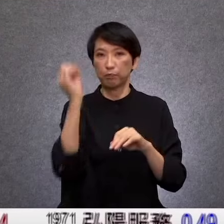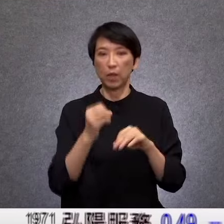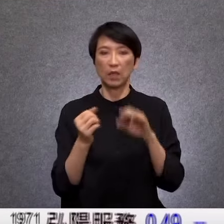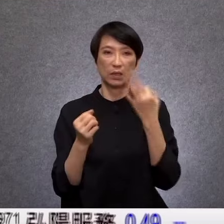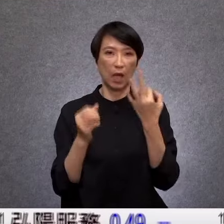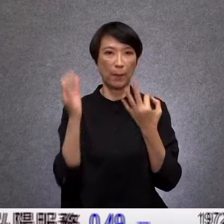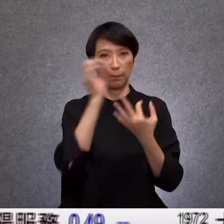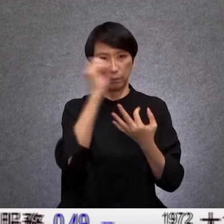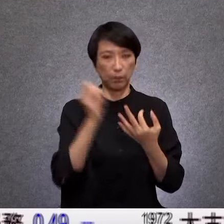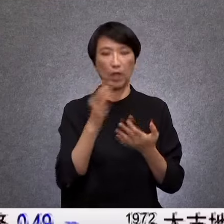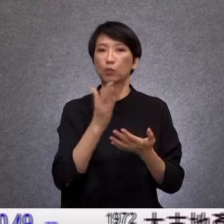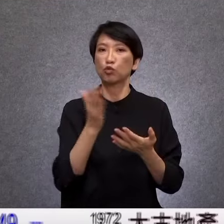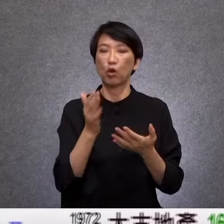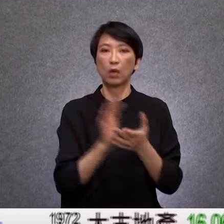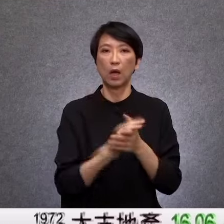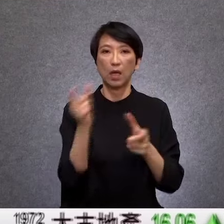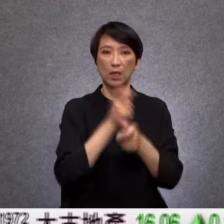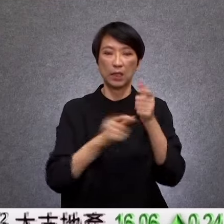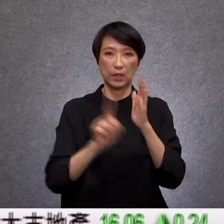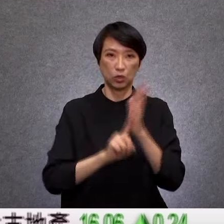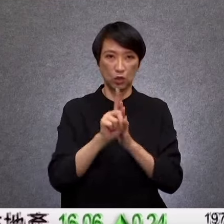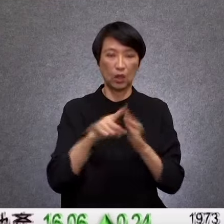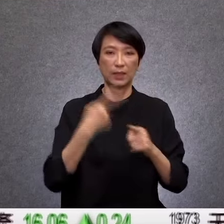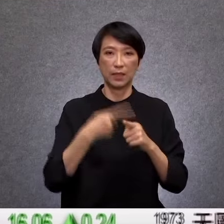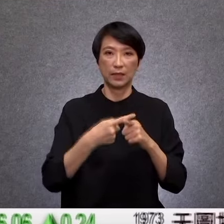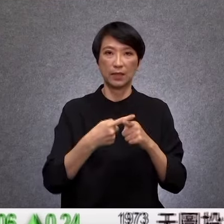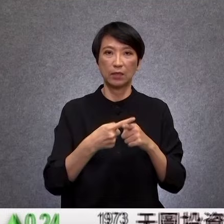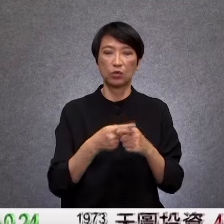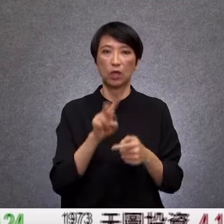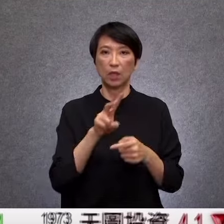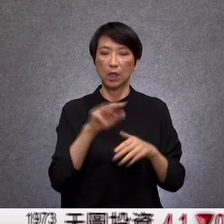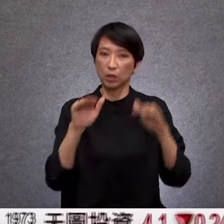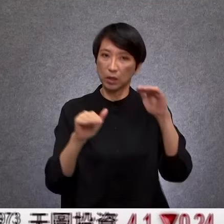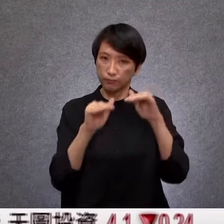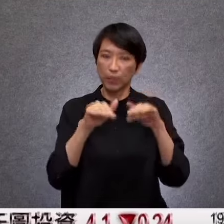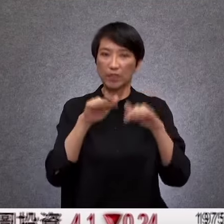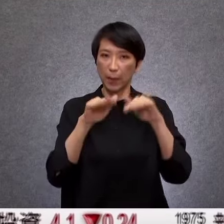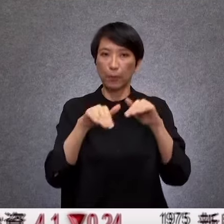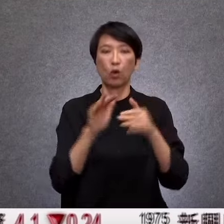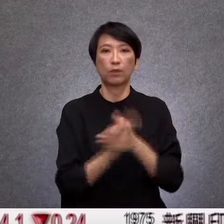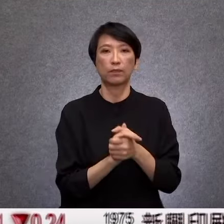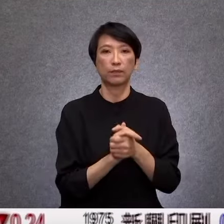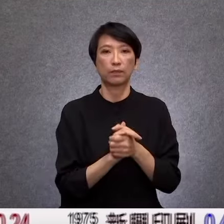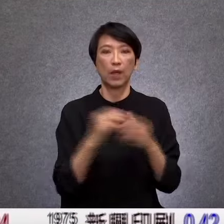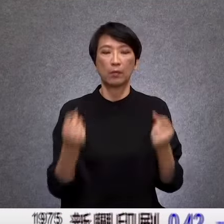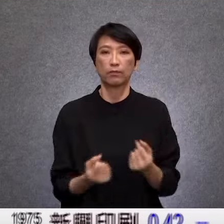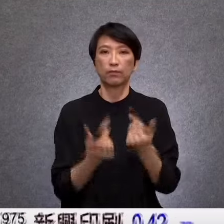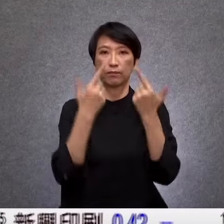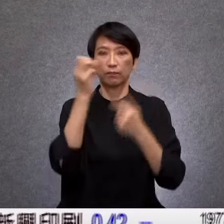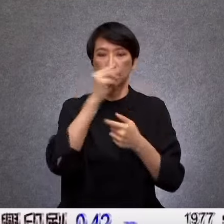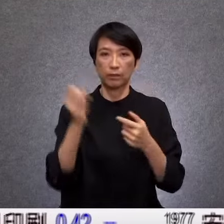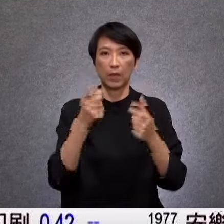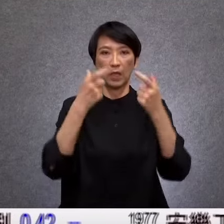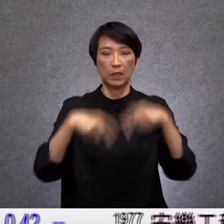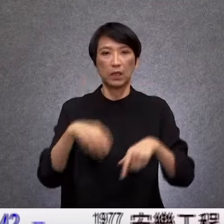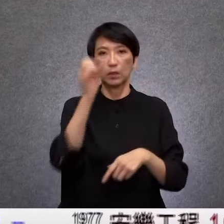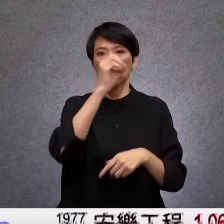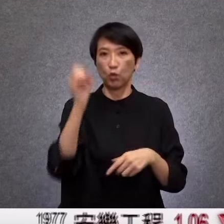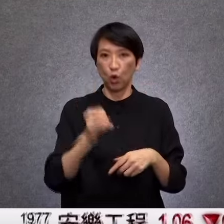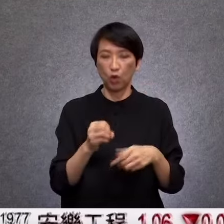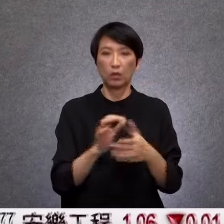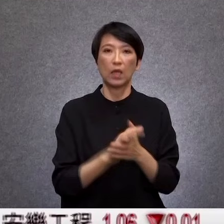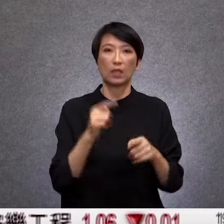2.5%-3.5%啊，3%咁樣。咁我哋其實個經濟增長同嗰個真正出嚟嘅都好接近嘅，以至通